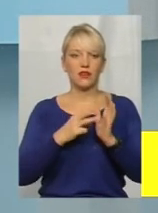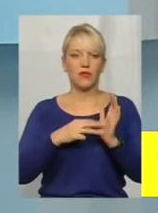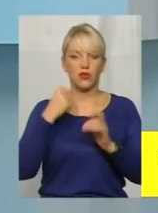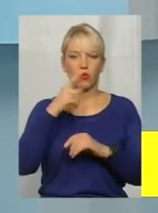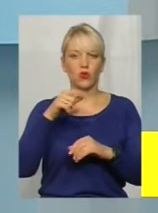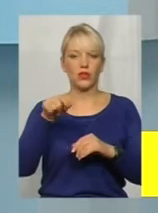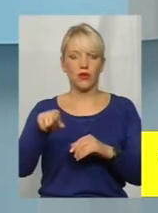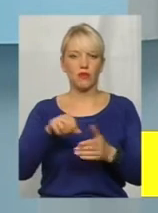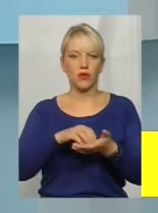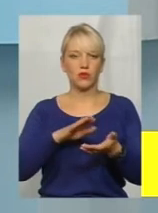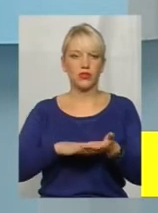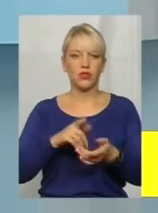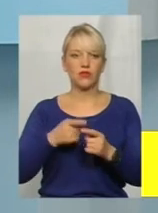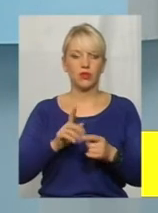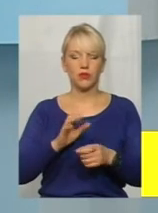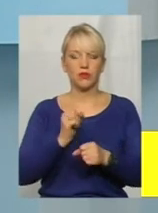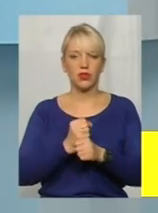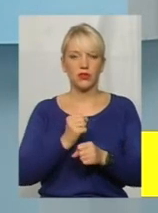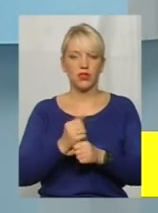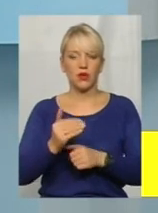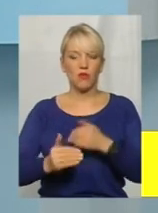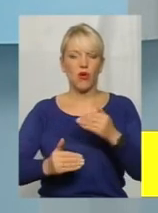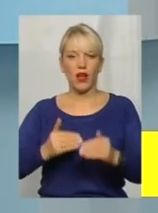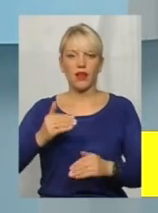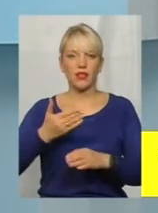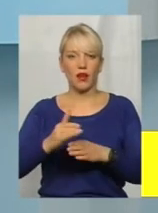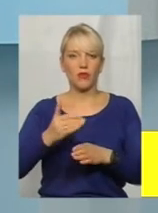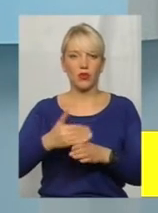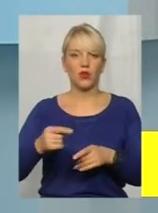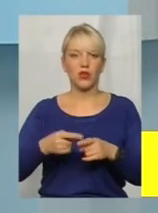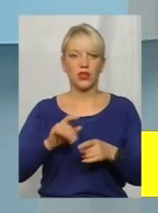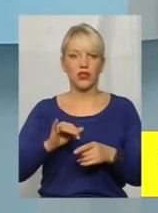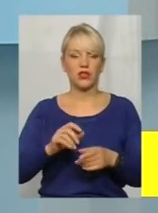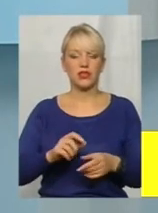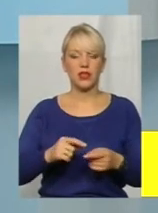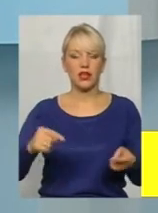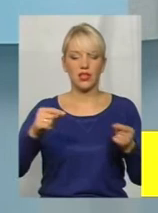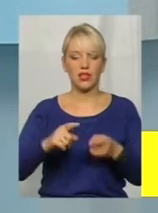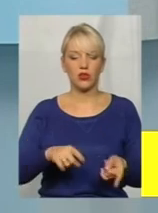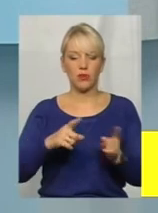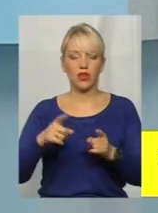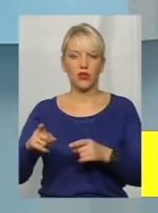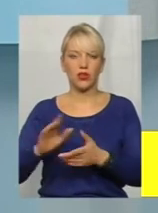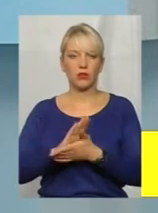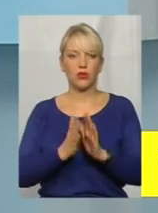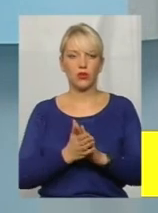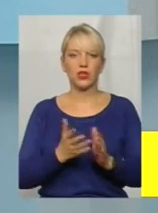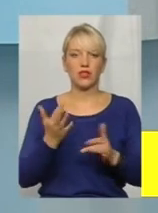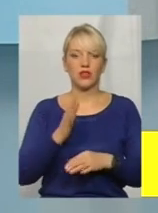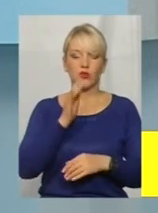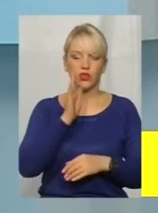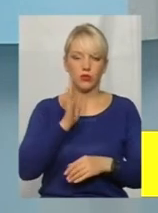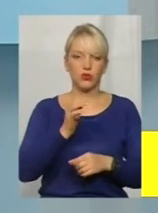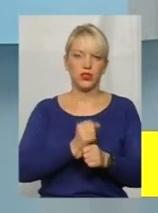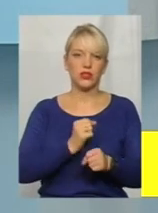прописано, що він буде вводитись в дії поетапно. Кожен пункт прописано, згідно перехідних положень прописано, кожен пункт, з якого часу буде